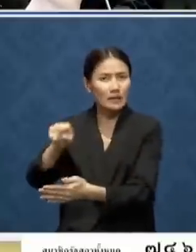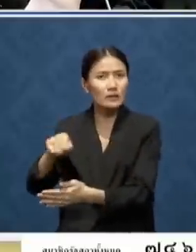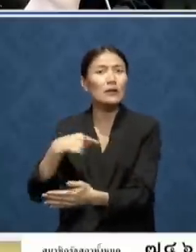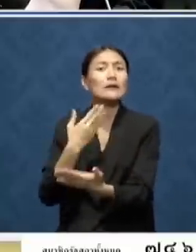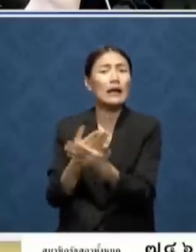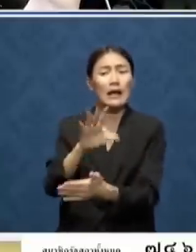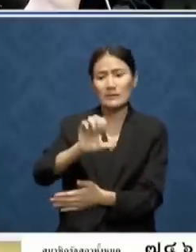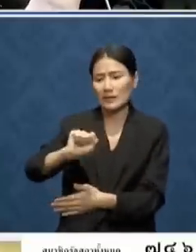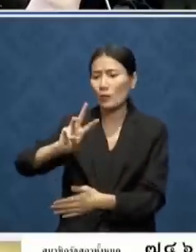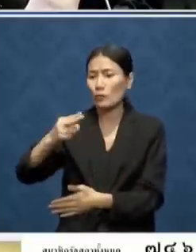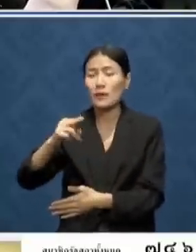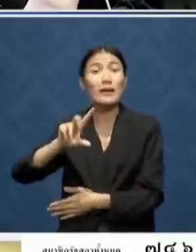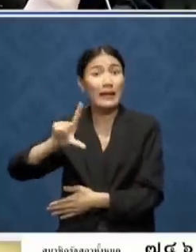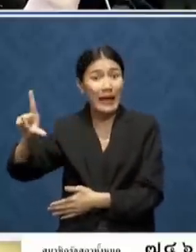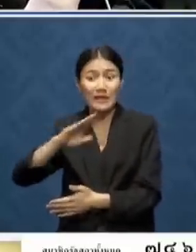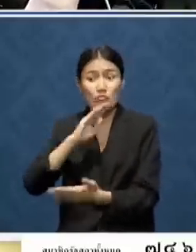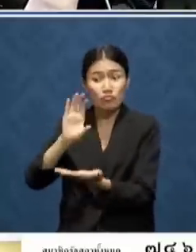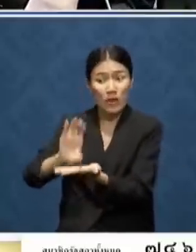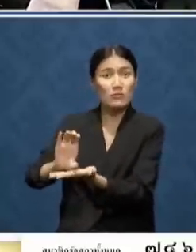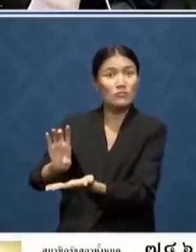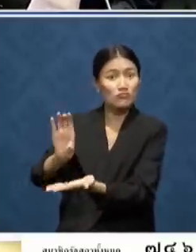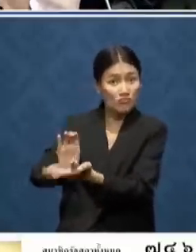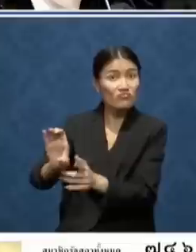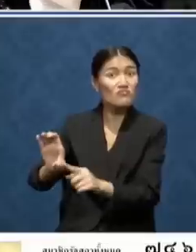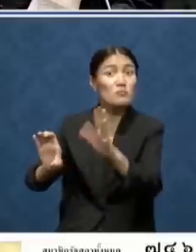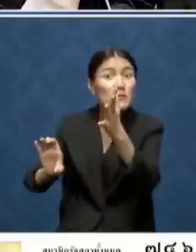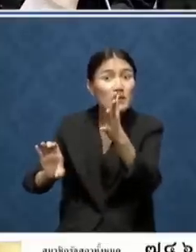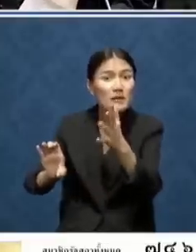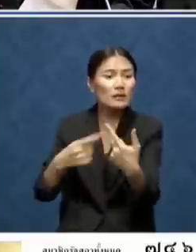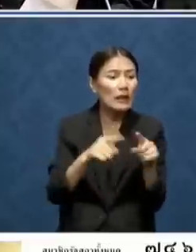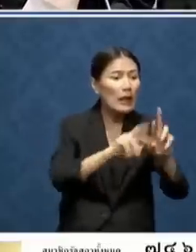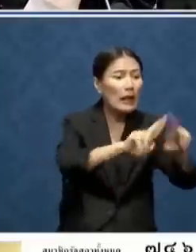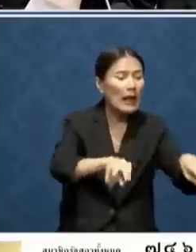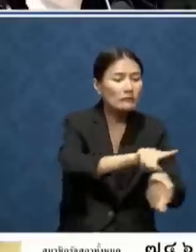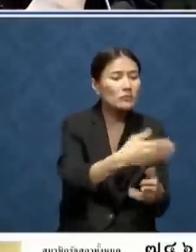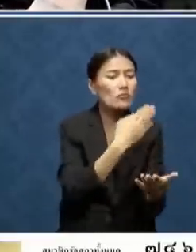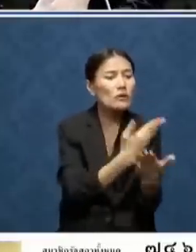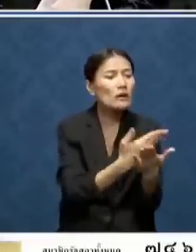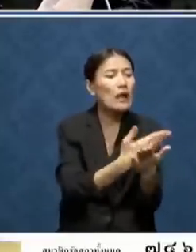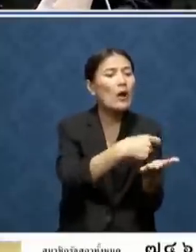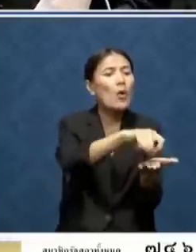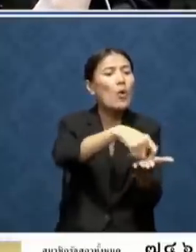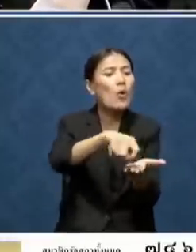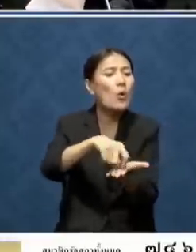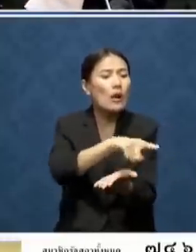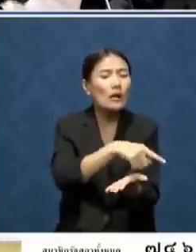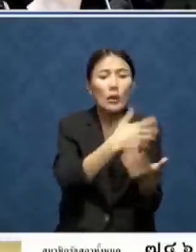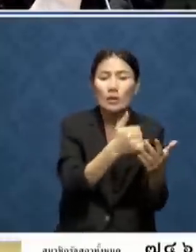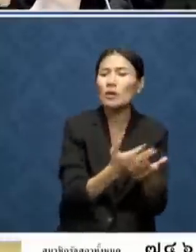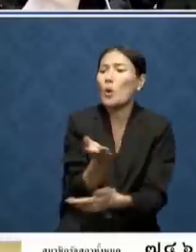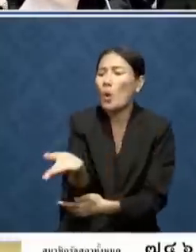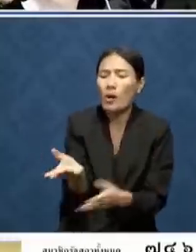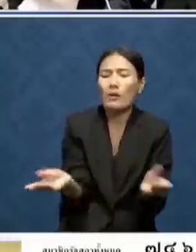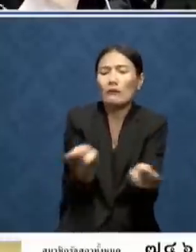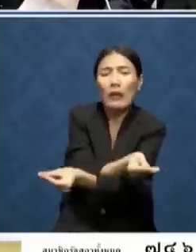แบคอัพได้เลยทันทีมันจะส่งผลต่อความเชื่อมั่นของร้านค้าค่ะที่จะรับขึ้นเป็นเงินสดเองก็ดีหรือว่าก็จะรู้